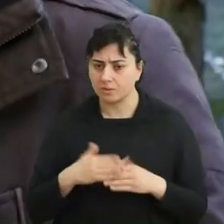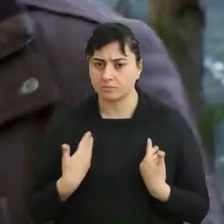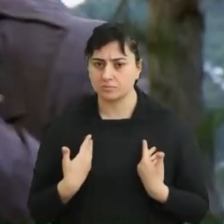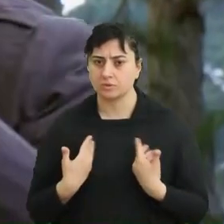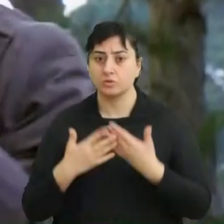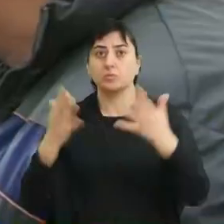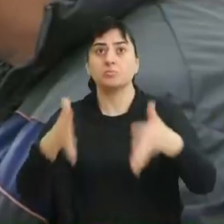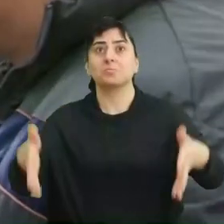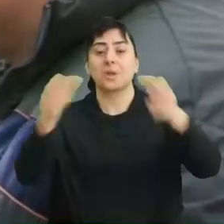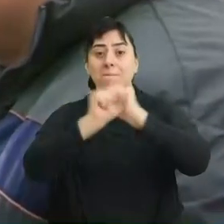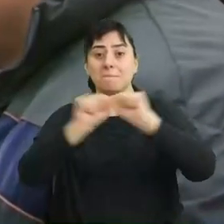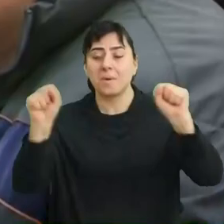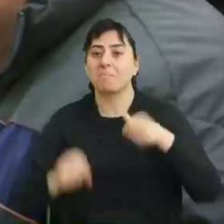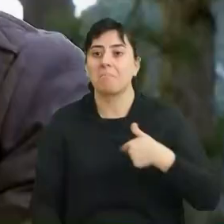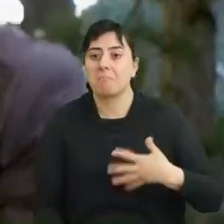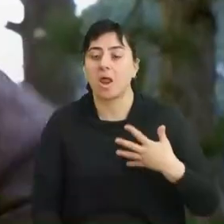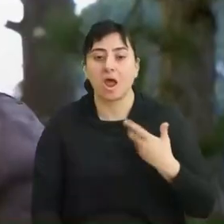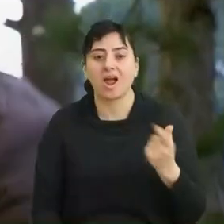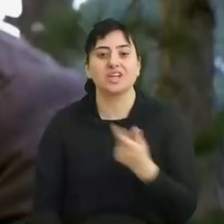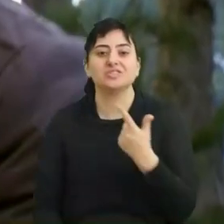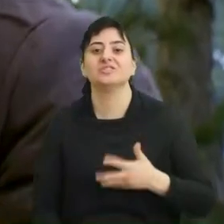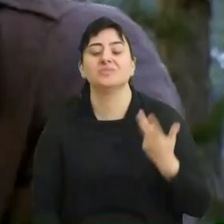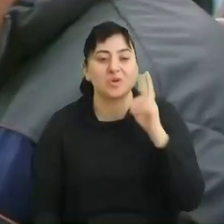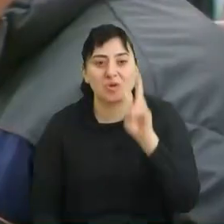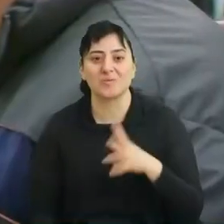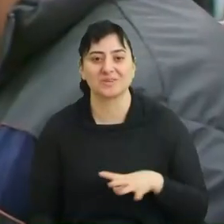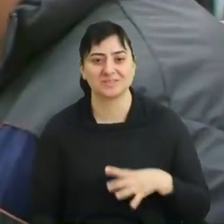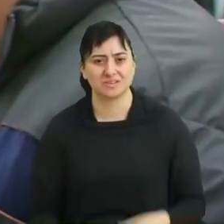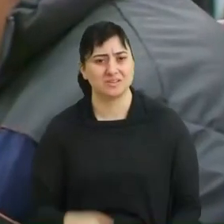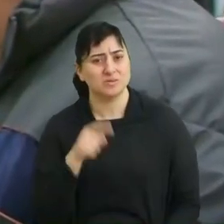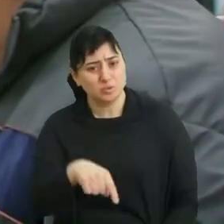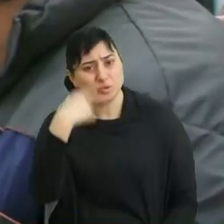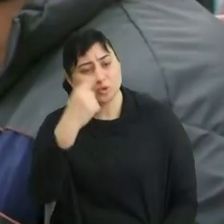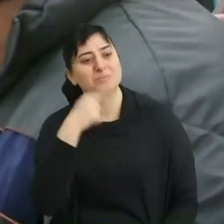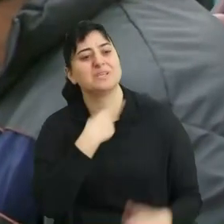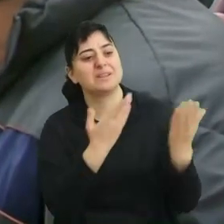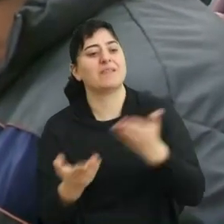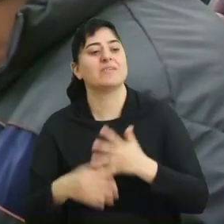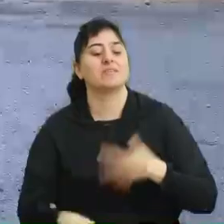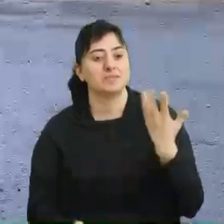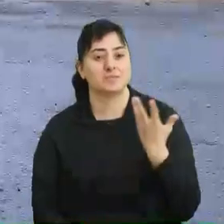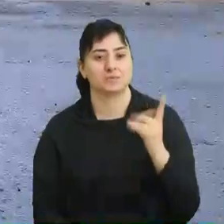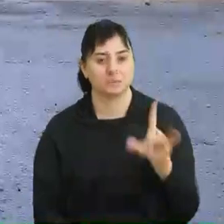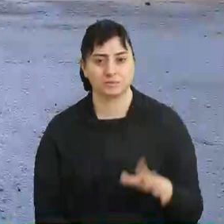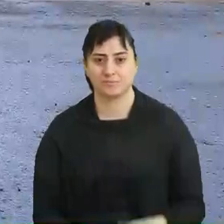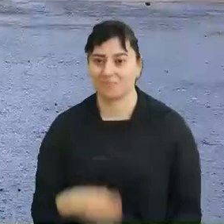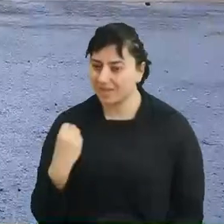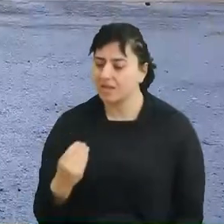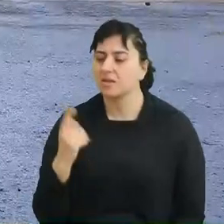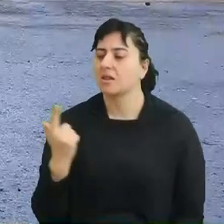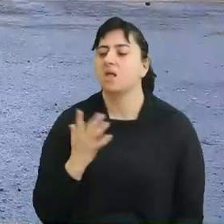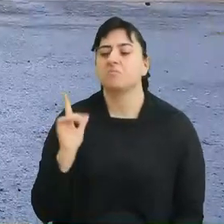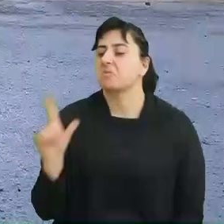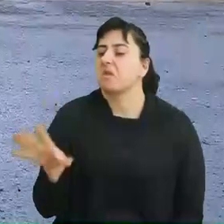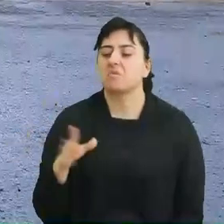var ya? Ya koskoca binanın yıkılışını kaçırır mıyım sandın ya? İşte o yüzden biz seni davet etmemiştik ya. İyi yaptın. Sana